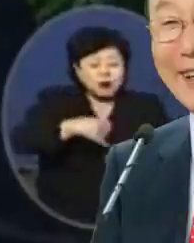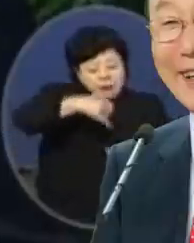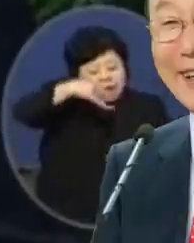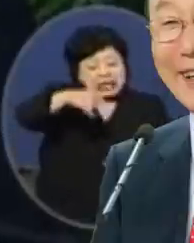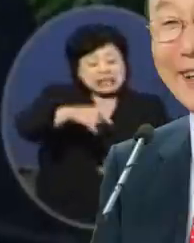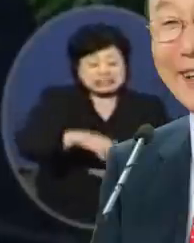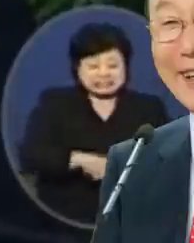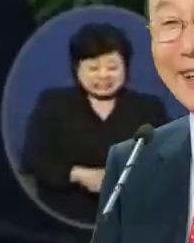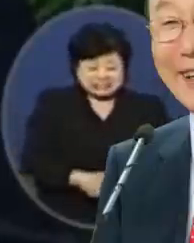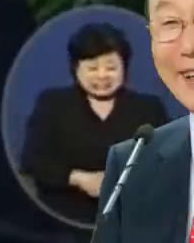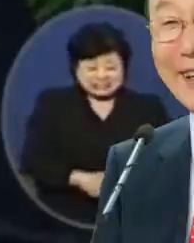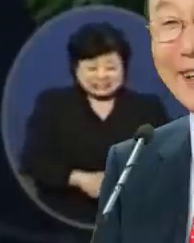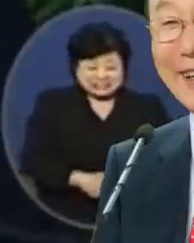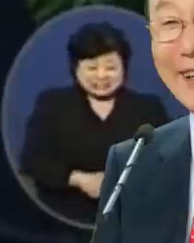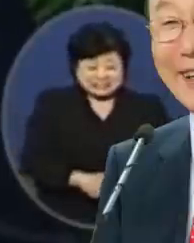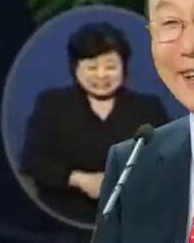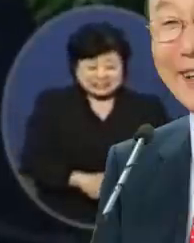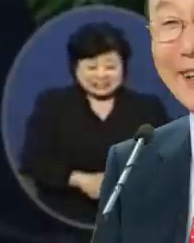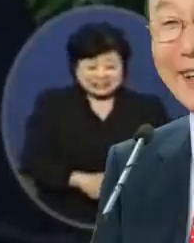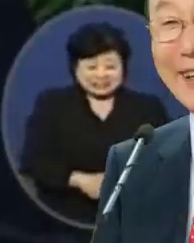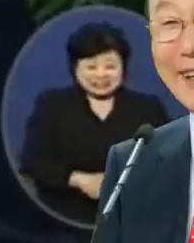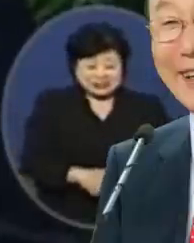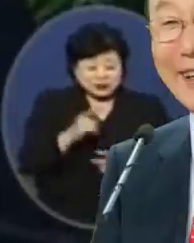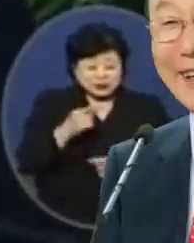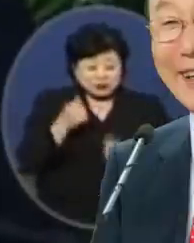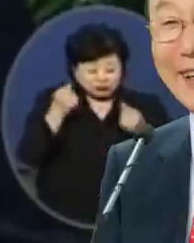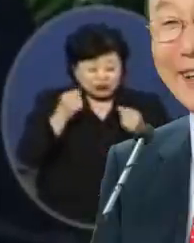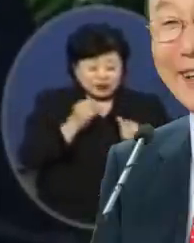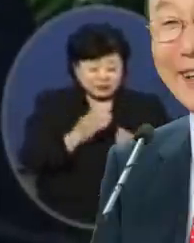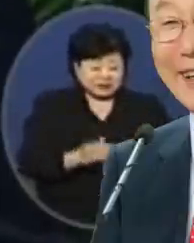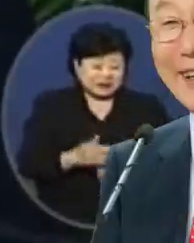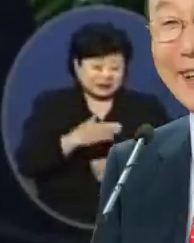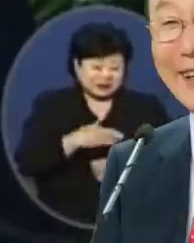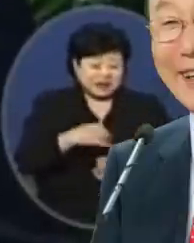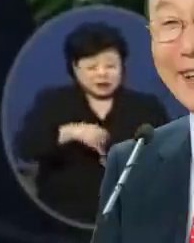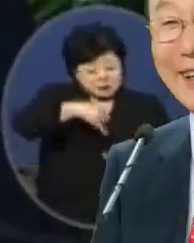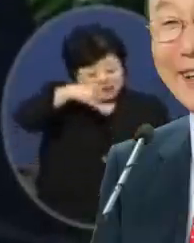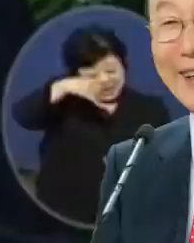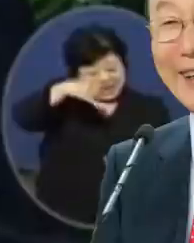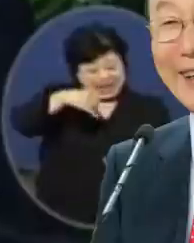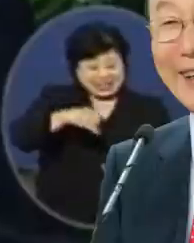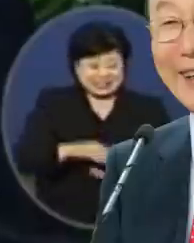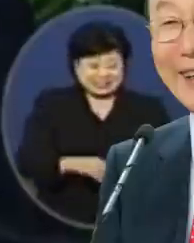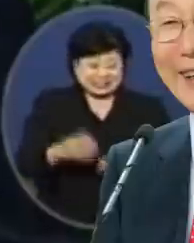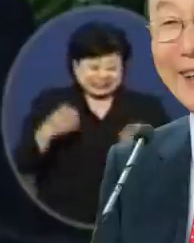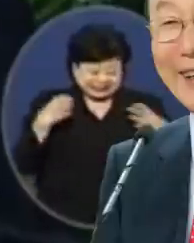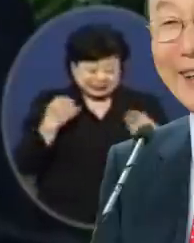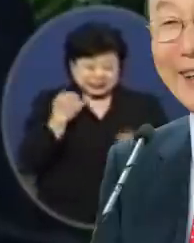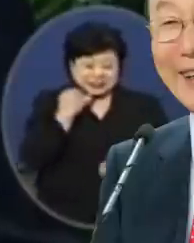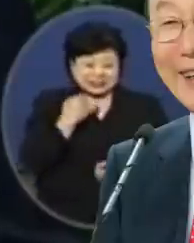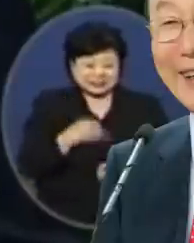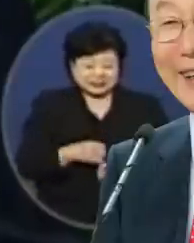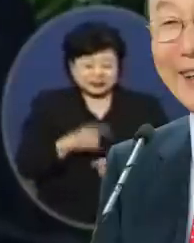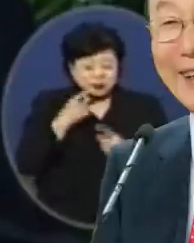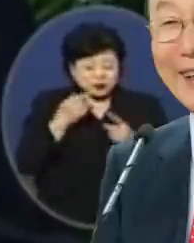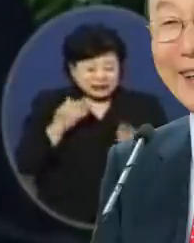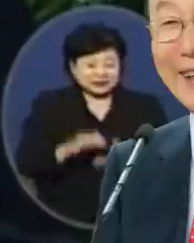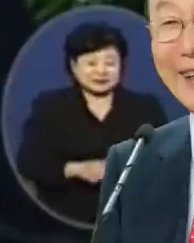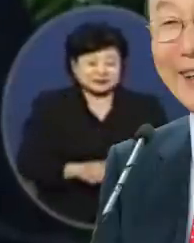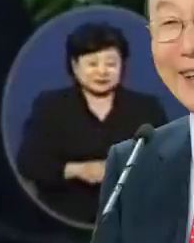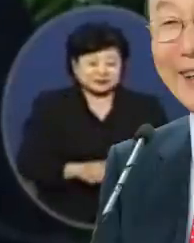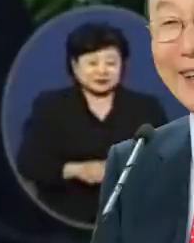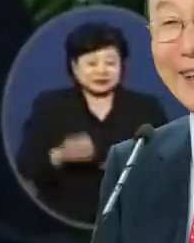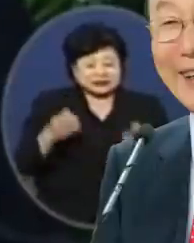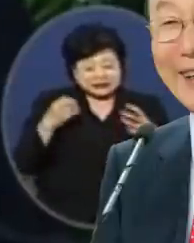말라꽁인데 나보고 자꾸 운동하라 합니까? 아, 나는 말라꽁이라도 내가 책임지는 말라꽁이지만 목사님은